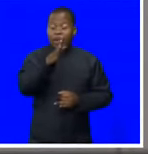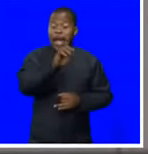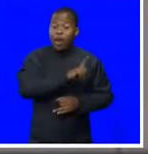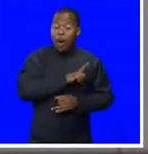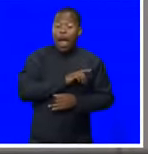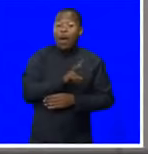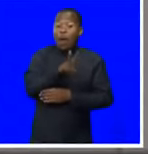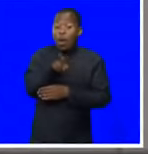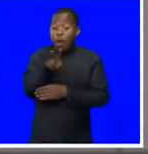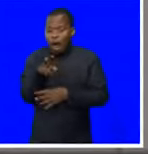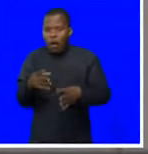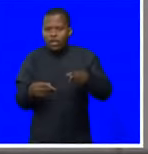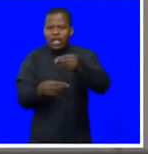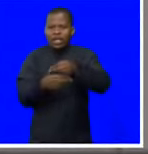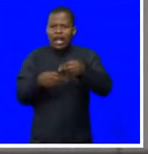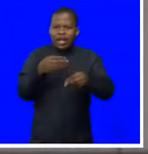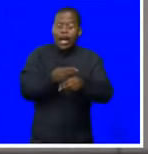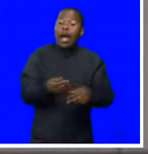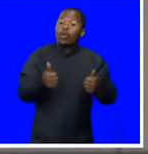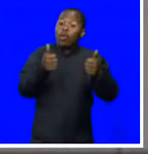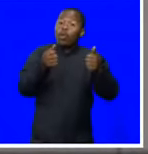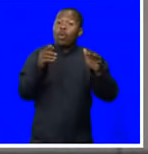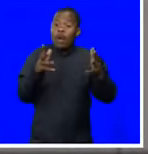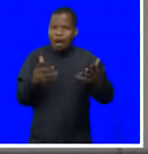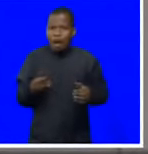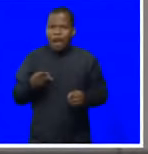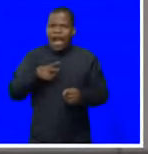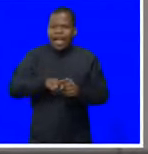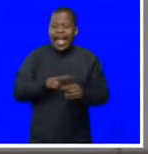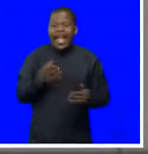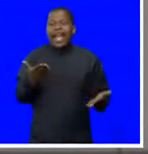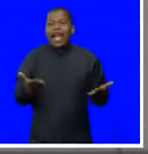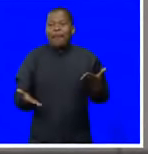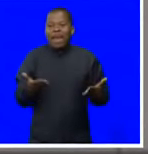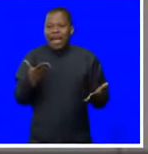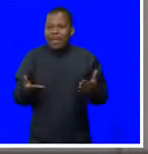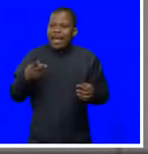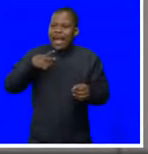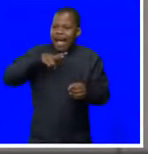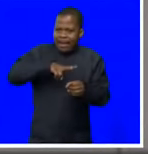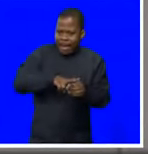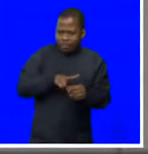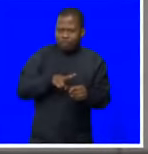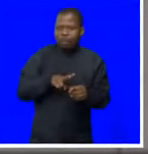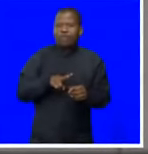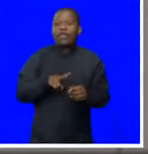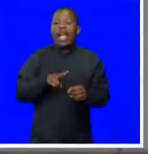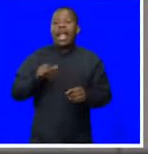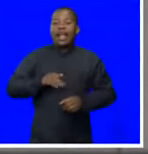uyawubuka sibukile ke wenene ukuthi ingabe uyawuphindze aqele